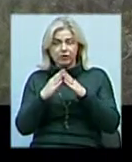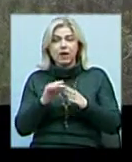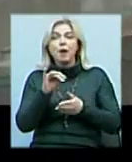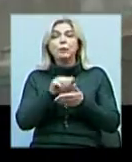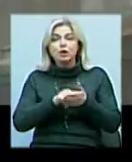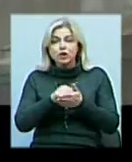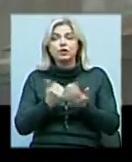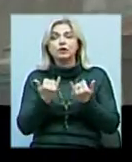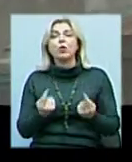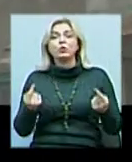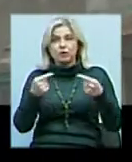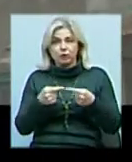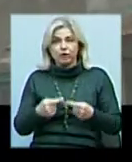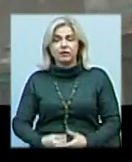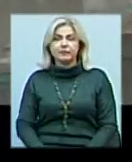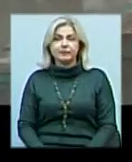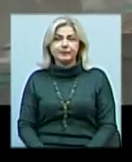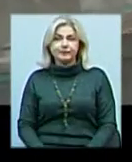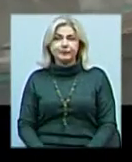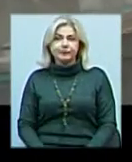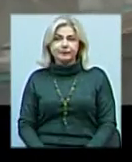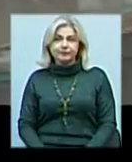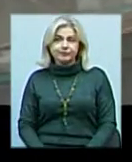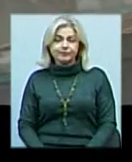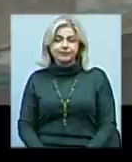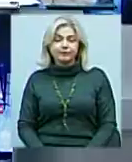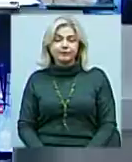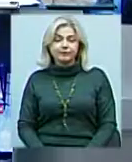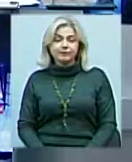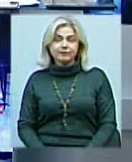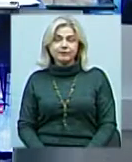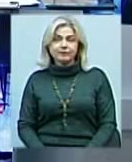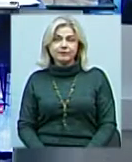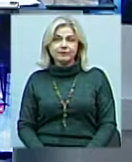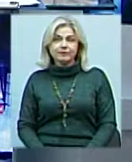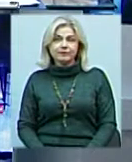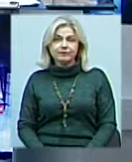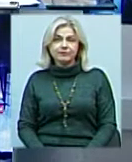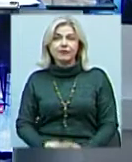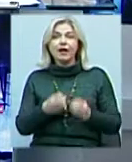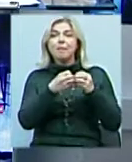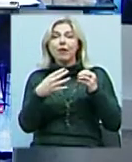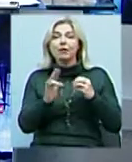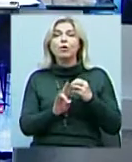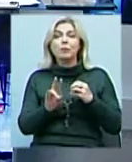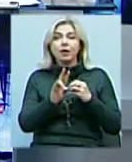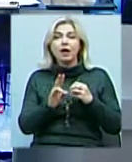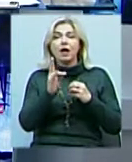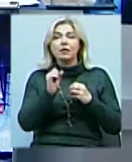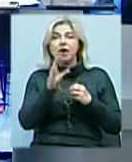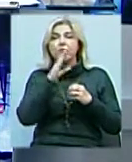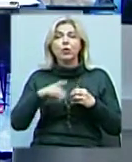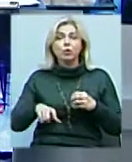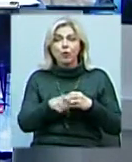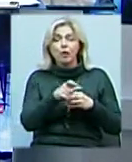встановлюються. Валентина Гурова, Ігор Чорний, телевізійні новини Миколаївщини. З 15 листопада на водоймах у